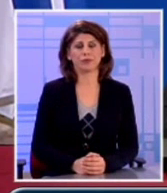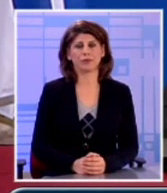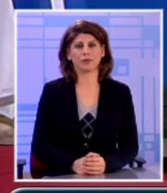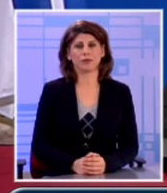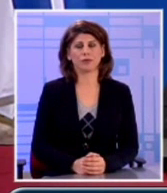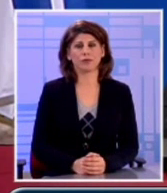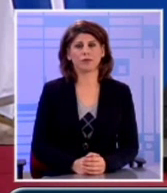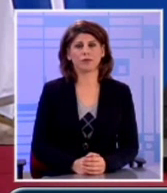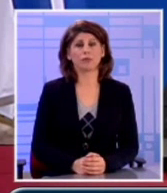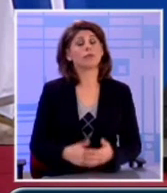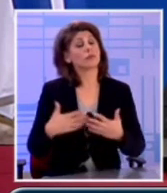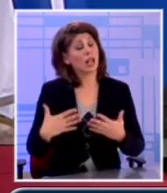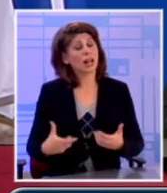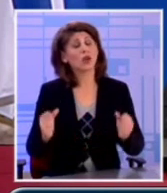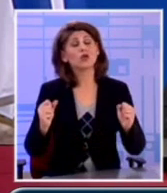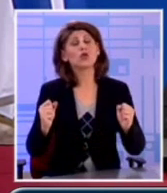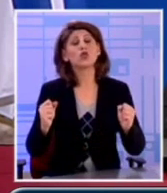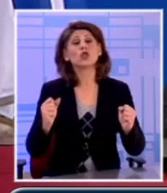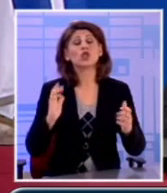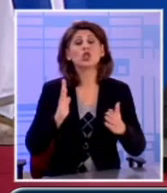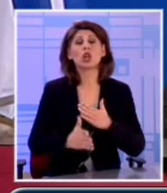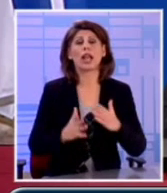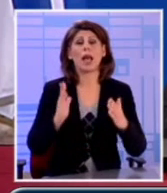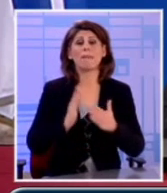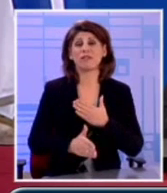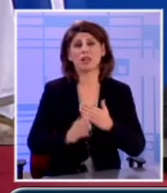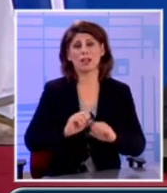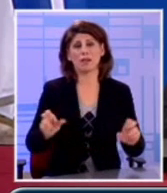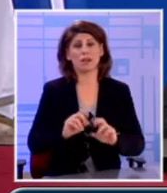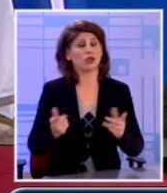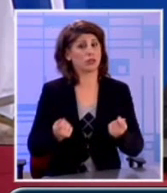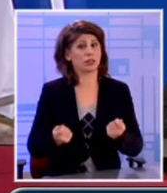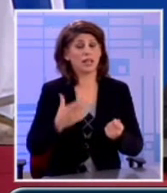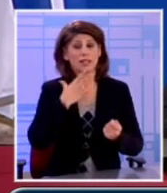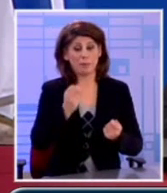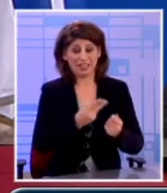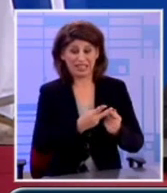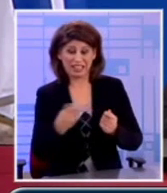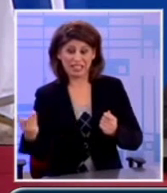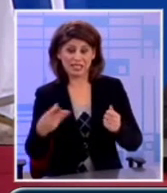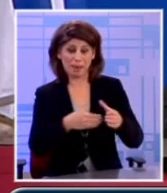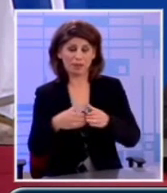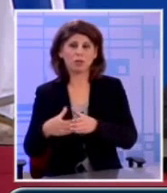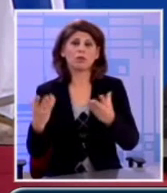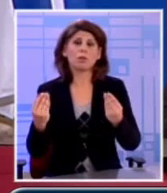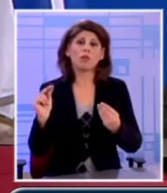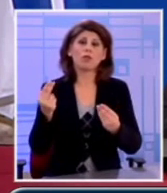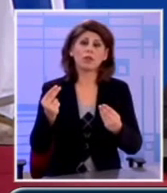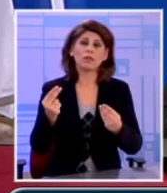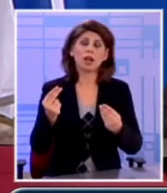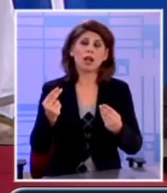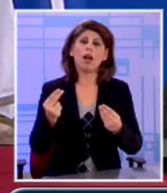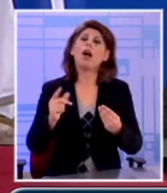έχουν ζωντανή ενημέρωση για το τι συμβαίνει. Και επειδή είναι τρεις επιτροπές και πολλοί βουλευτές, θα συνεδριάσουν